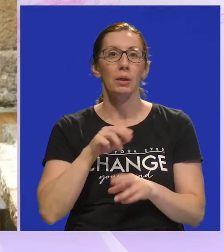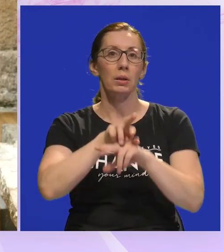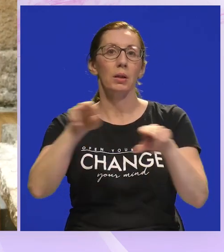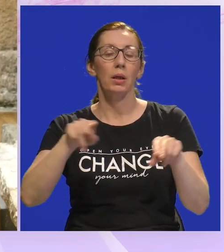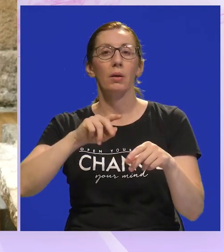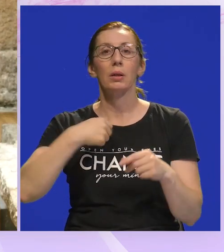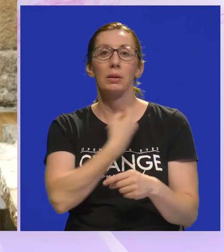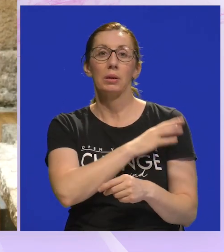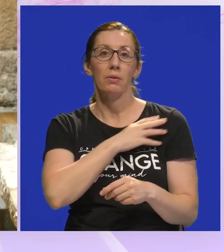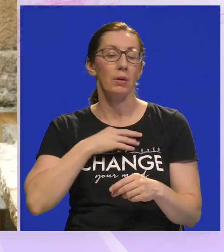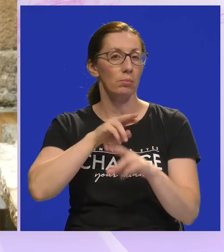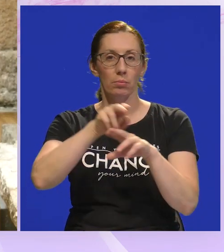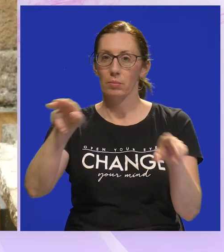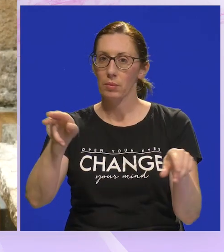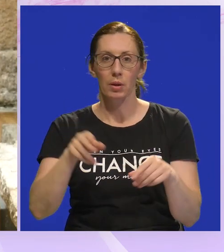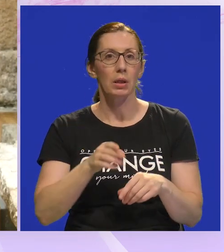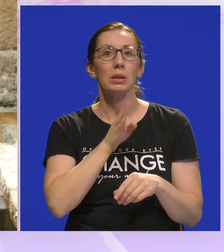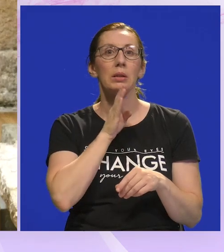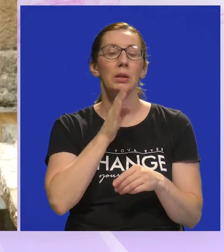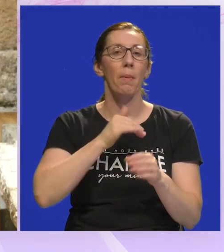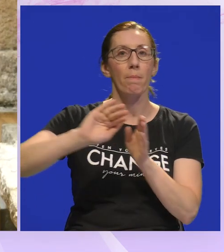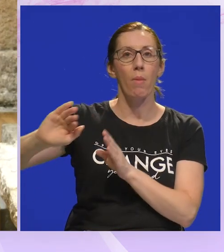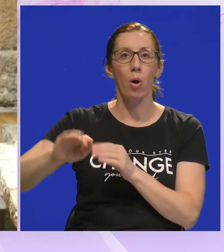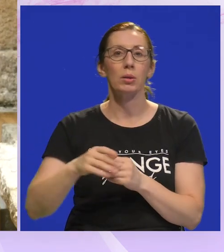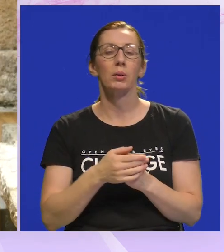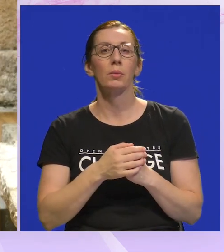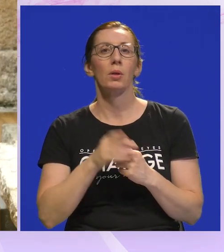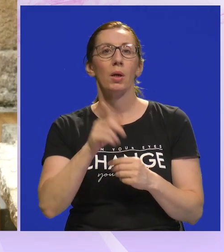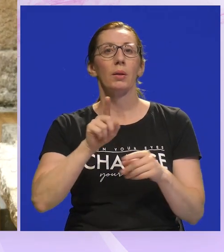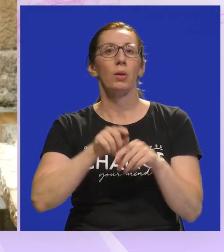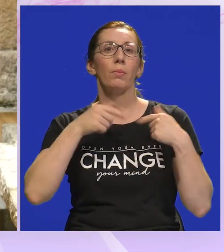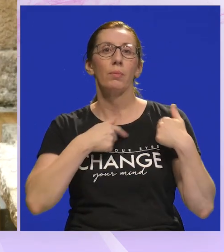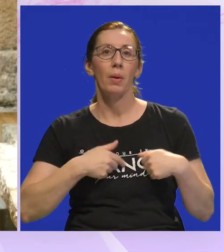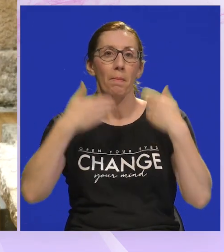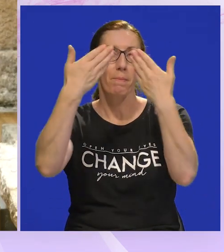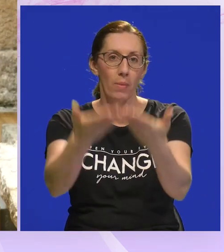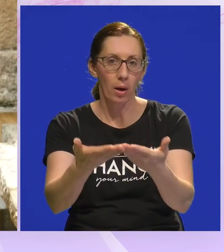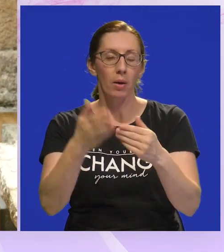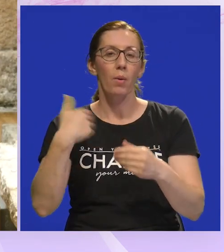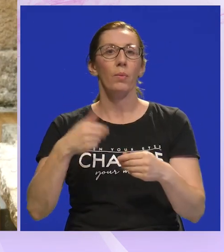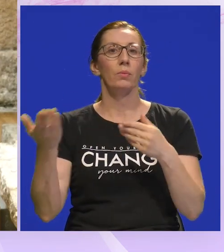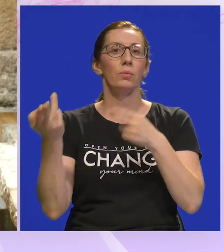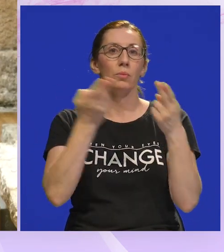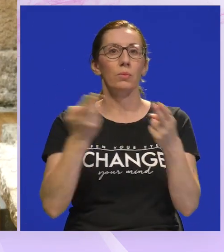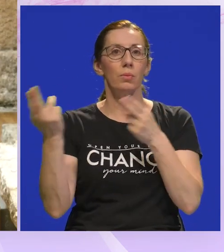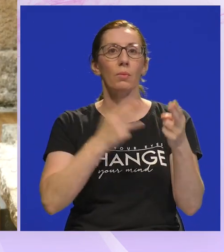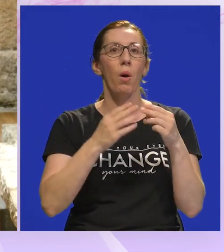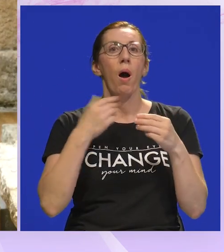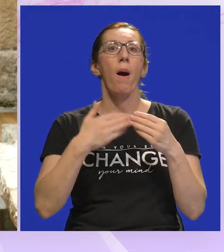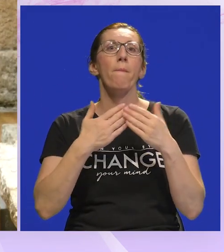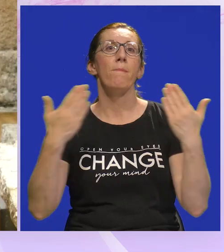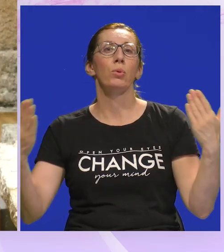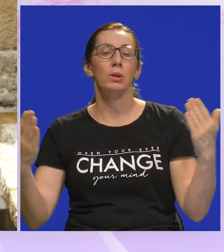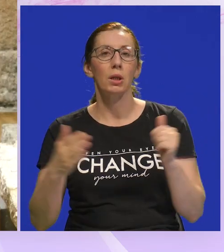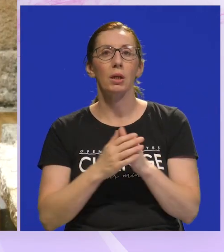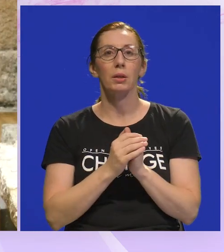u različitim dijelovima Hrvatske, posebno u Sisku. Riječ je o poklonima koji su dolazili u muzej kroz